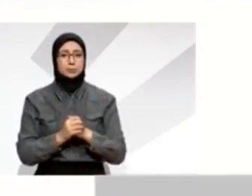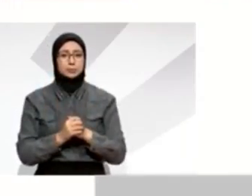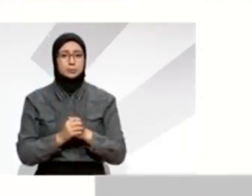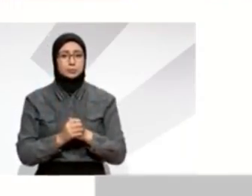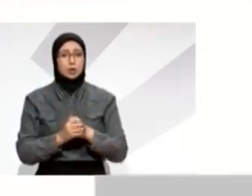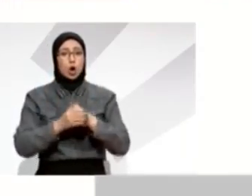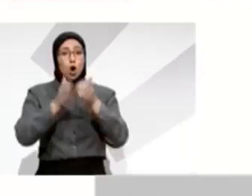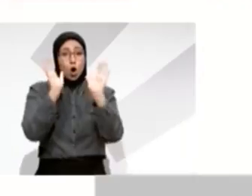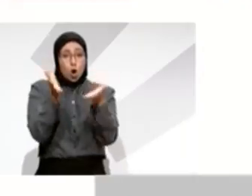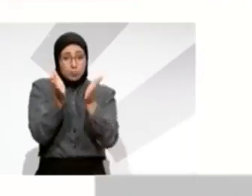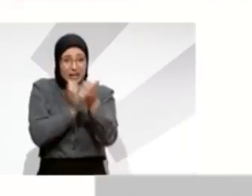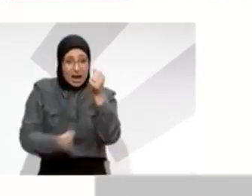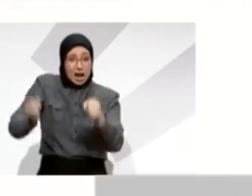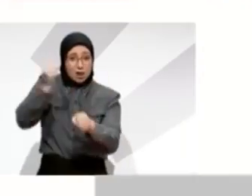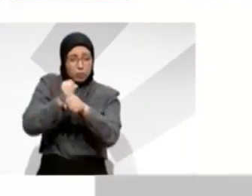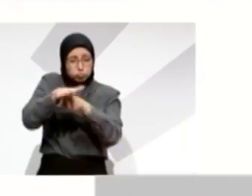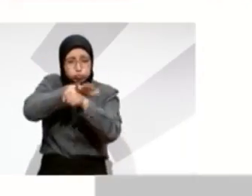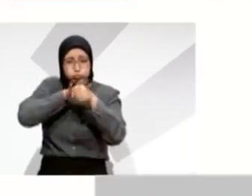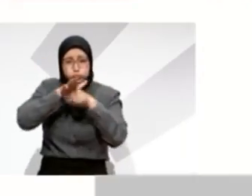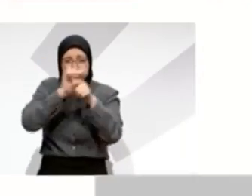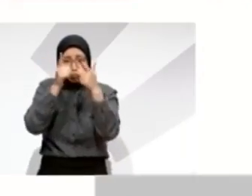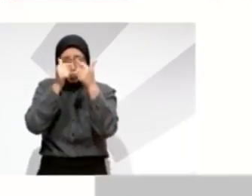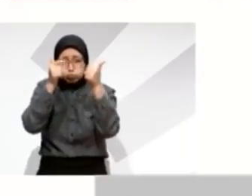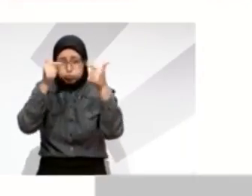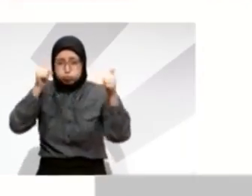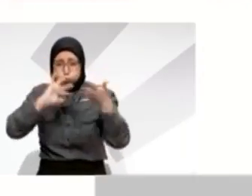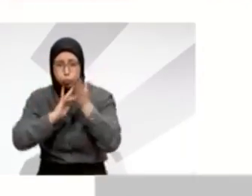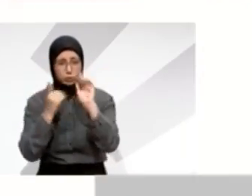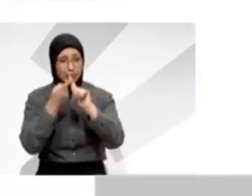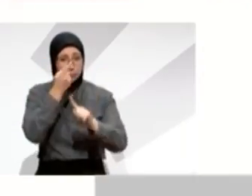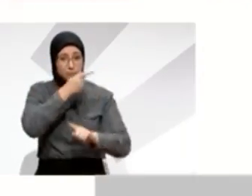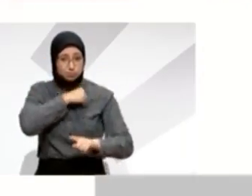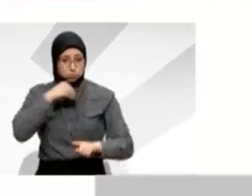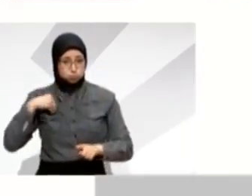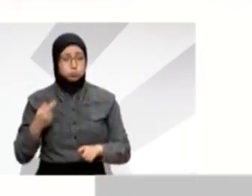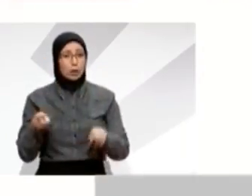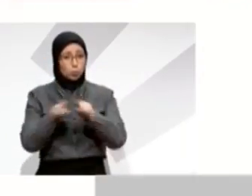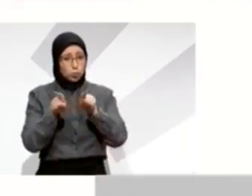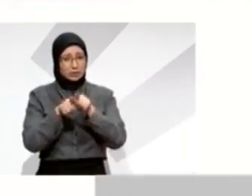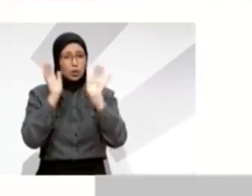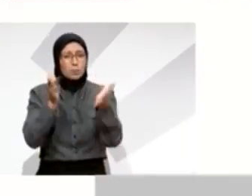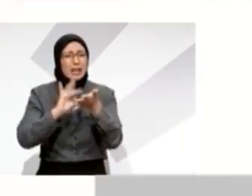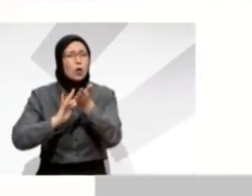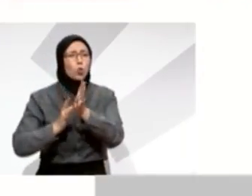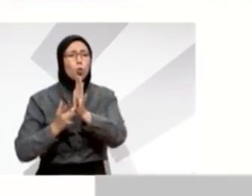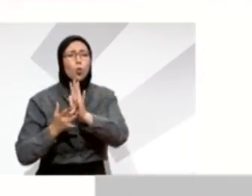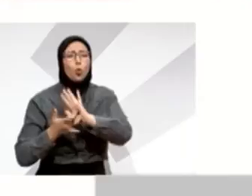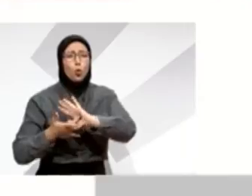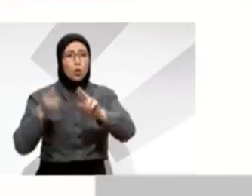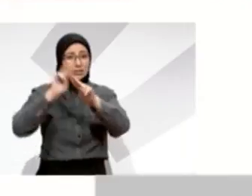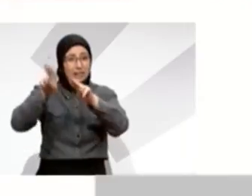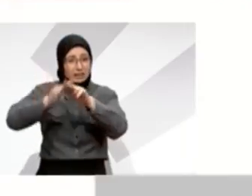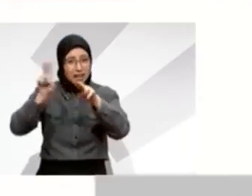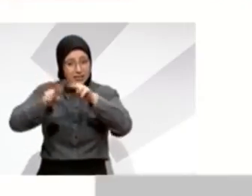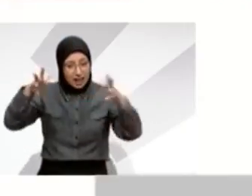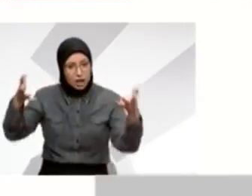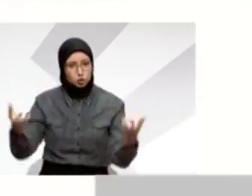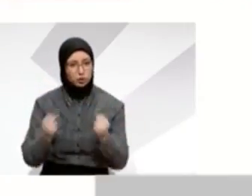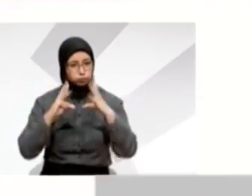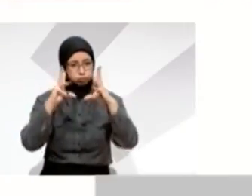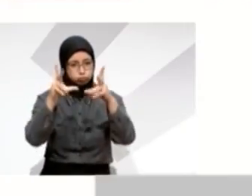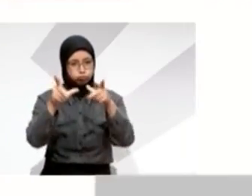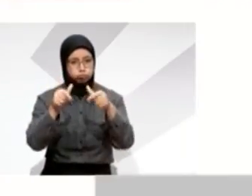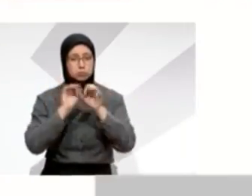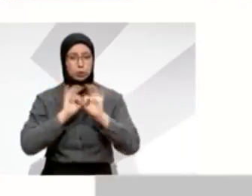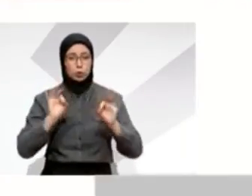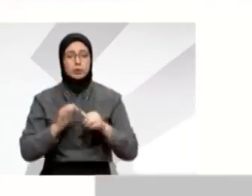مستشفى جهوي متعدد الاختصاصات والسعي لتجديد كل المستشفيات المحليه ومراكز الصحه